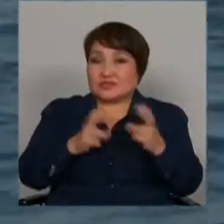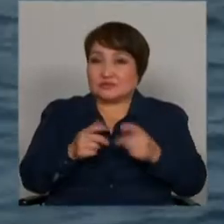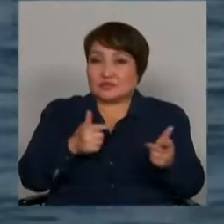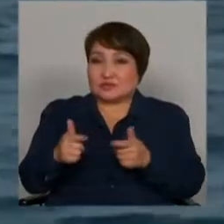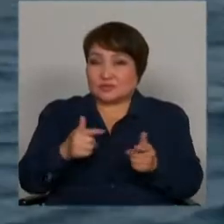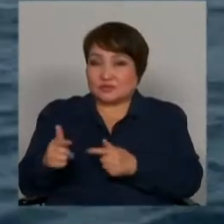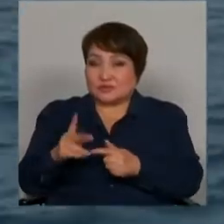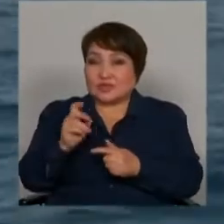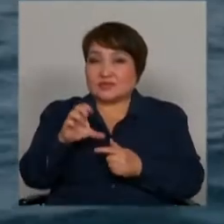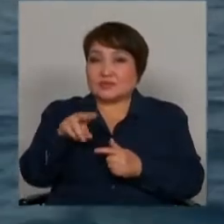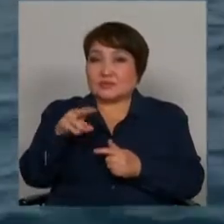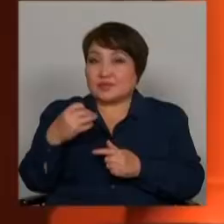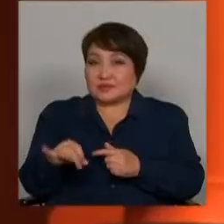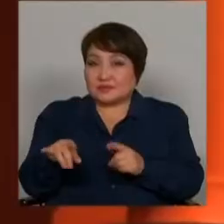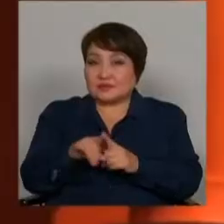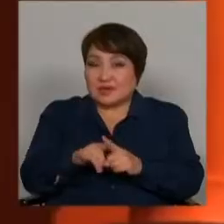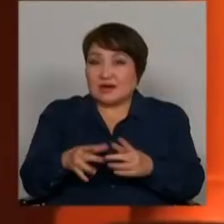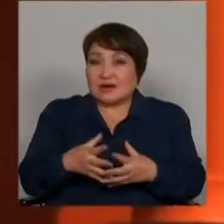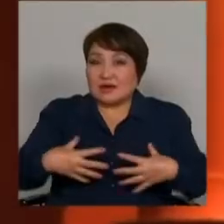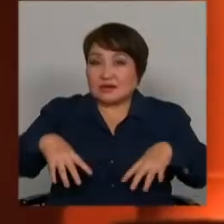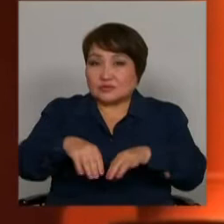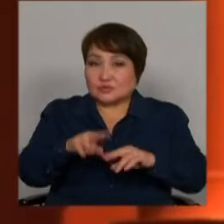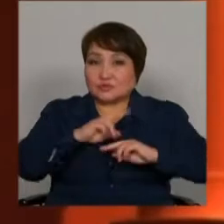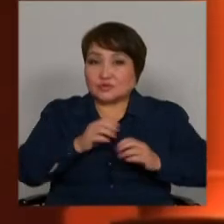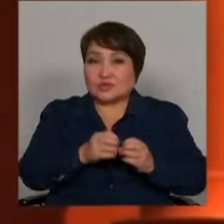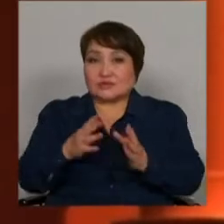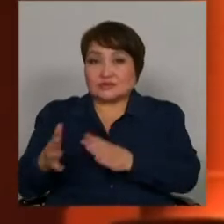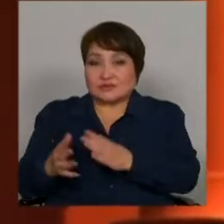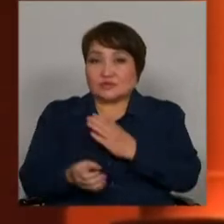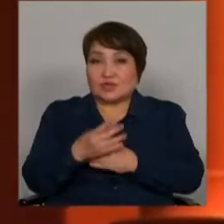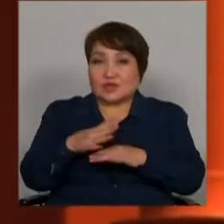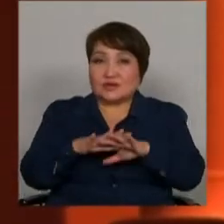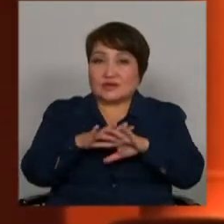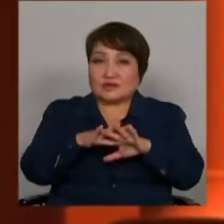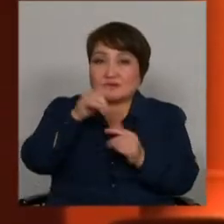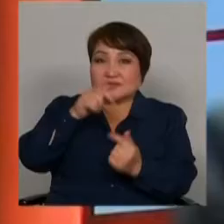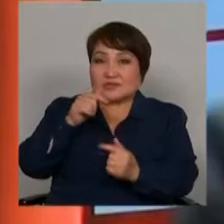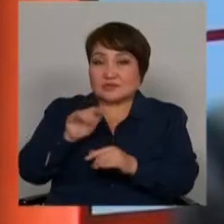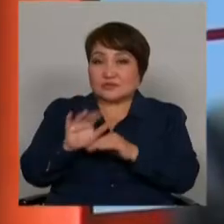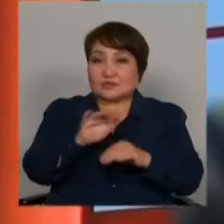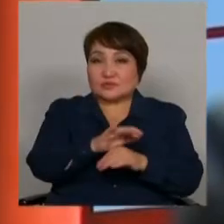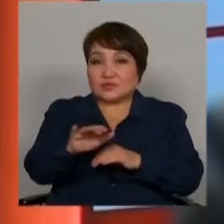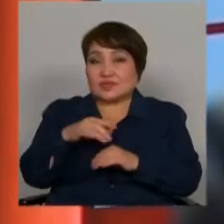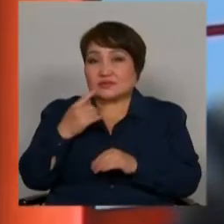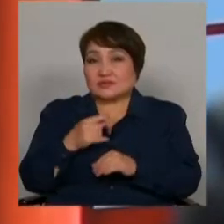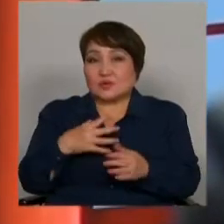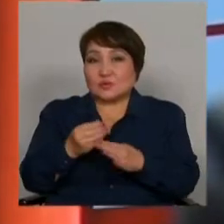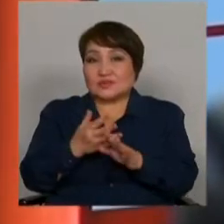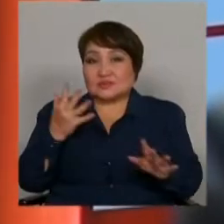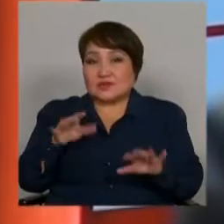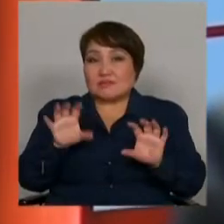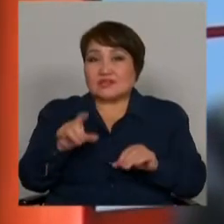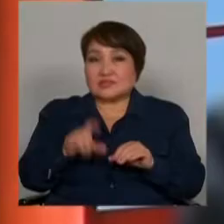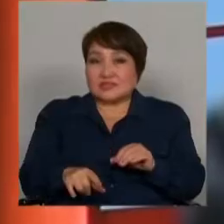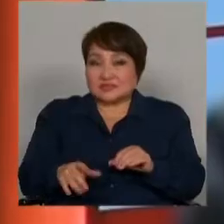желісі консорциумының жұмысы да тұрақты. Мұнай кестеге сәйкес жөнелтіліп жатқан айтылды. Өз кезегінде президент инвестициялық